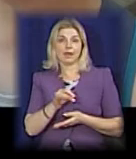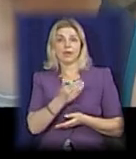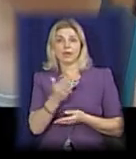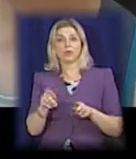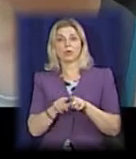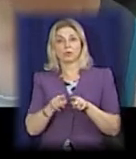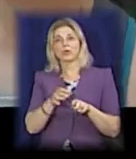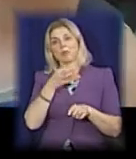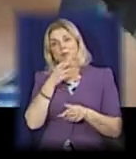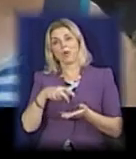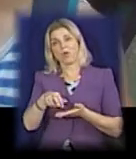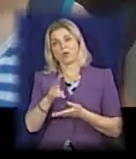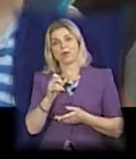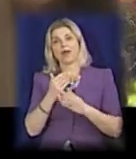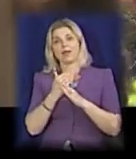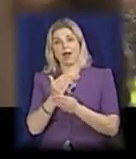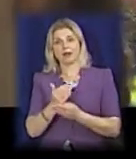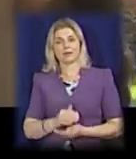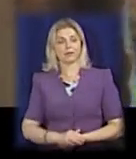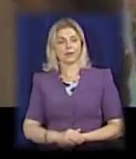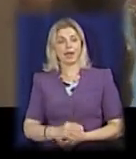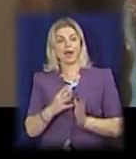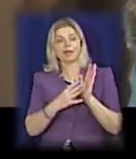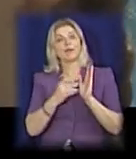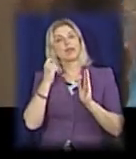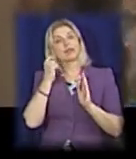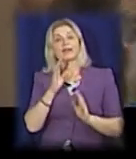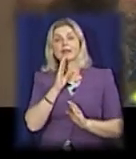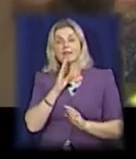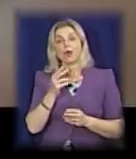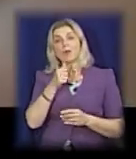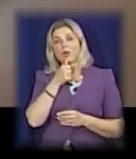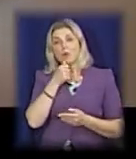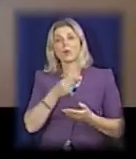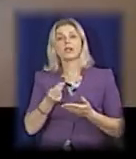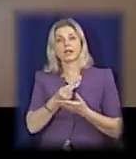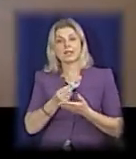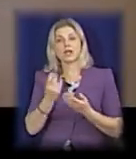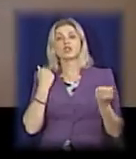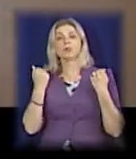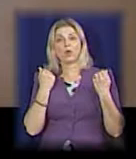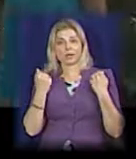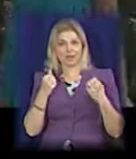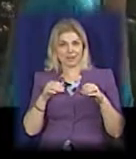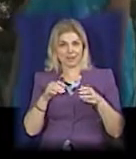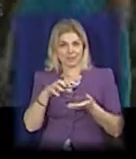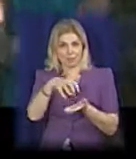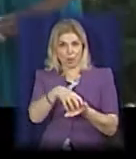теж подобається ходити на яхті. А 9-річна Анастасія Скорок спробувала свої сили на спортивній станції.